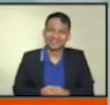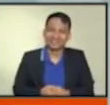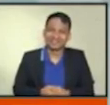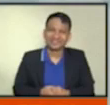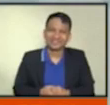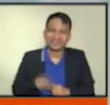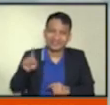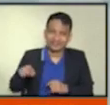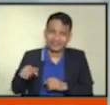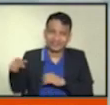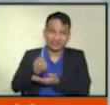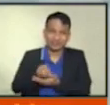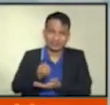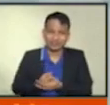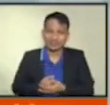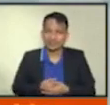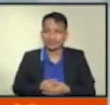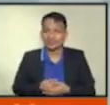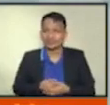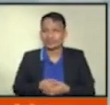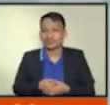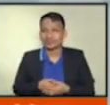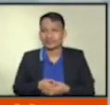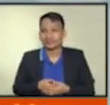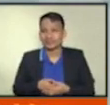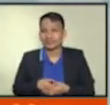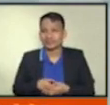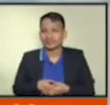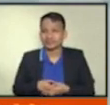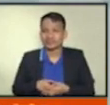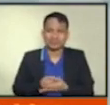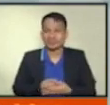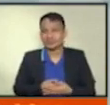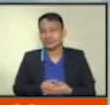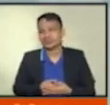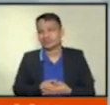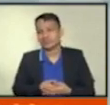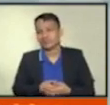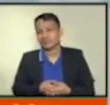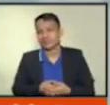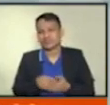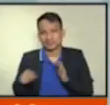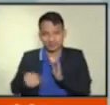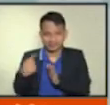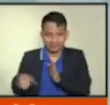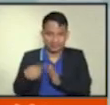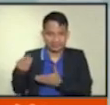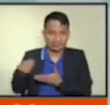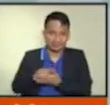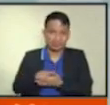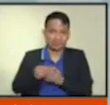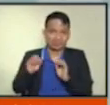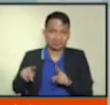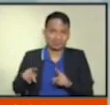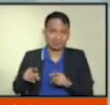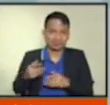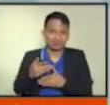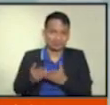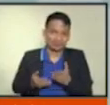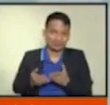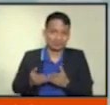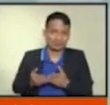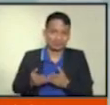sa'yo ng pera, hindi ka naman niya kinukupitan. Hindi naman po siya nagbibigay ng pera sa akin. Pero paminsan-minsan nag-aabot siya kahit papaano, dahil kung hindi, mukha